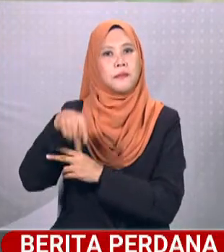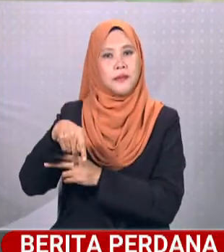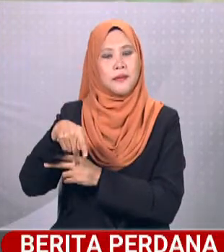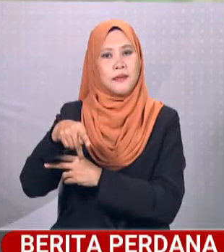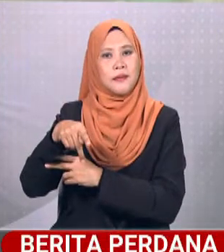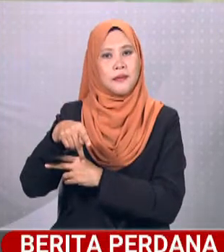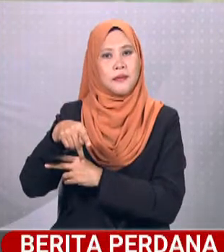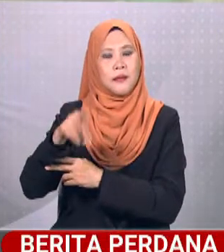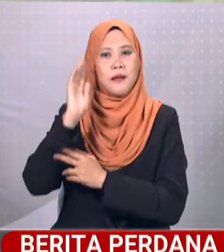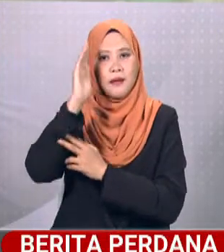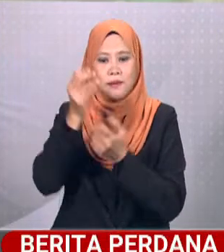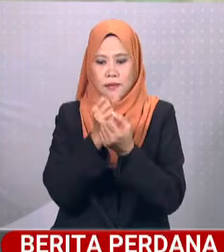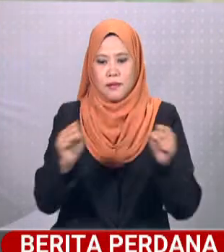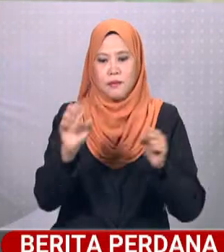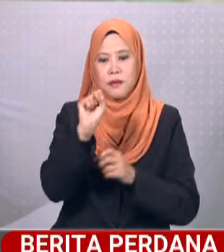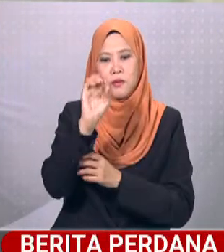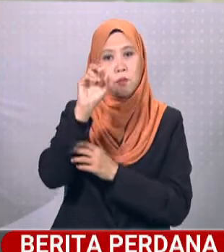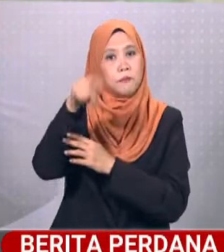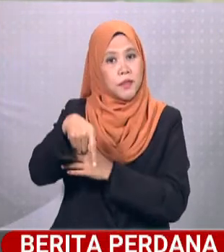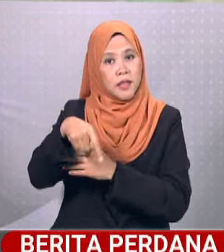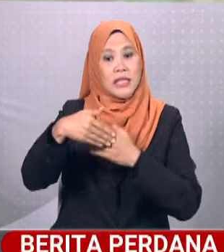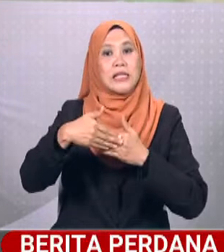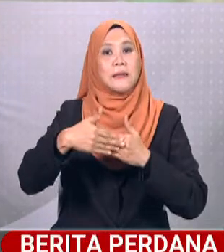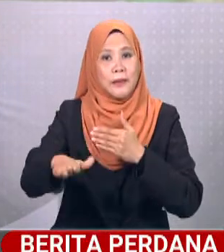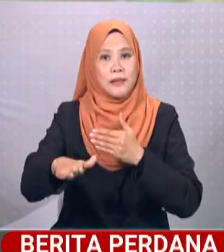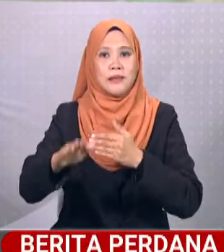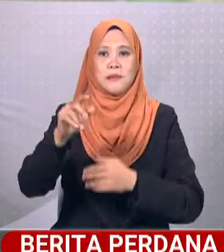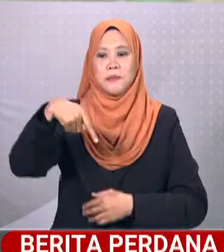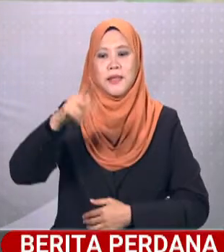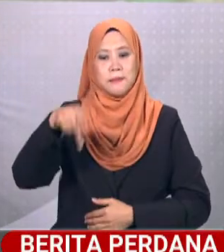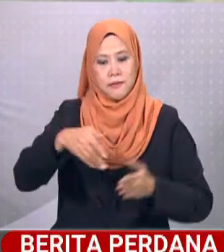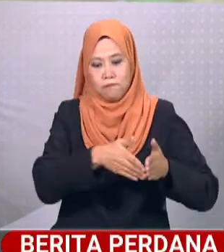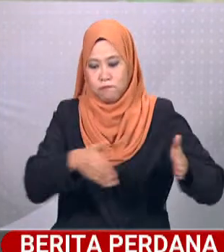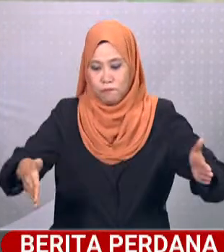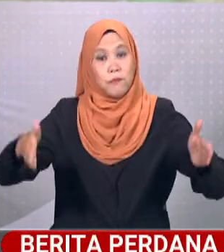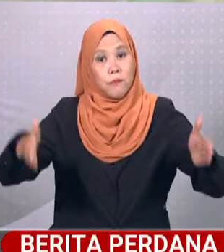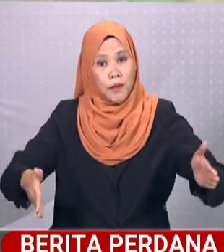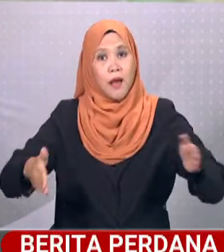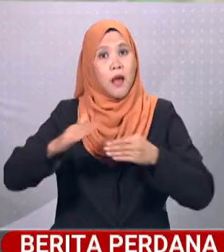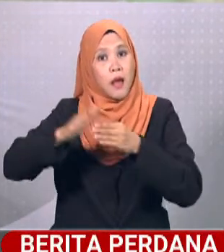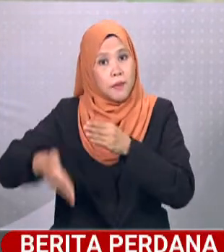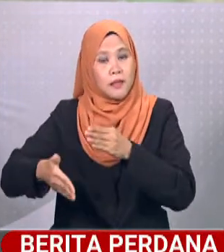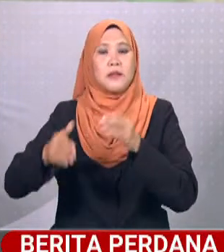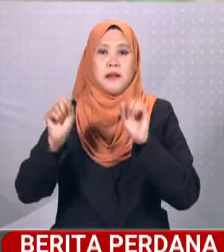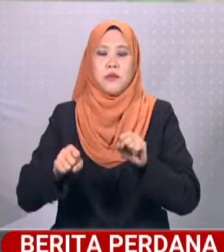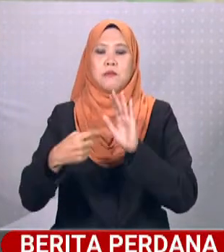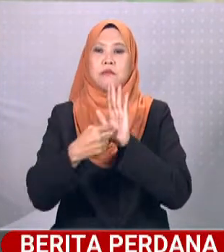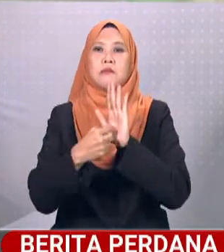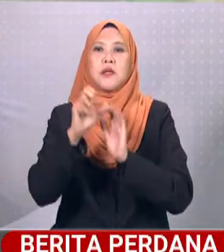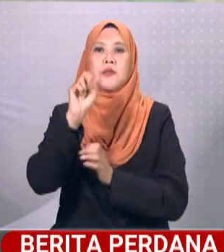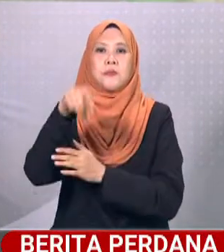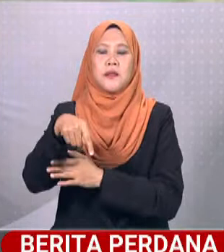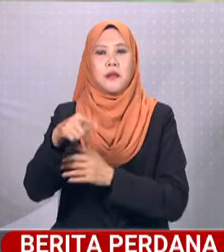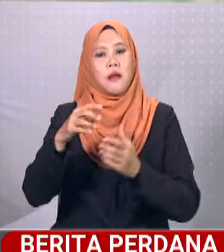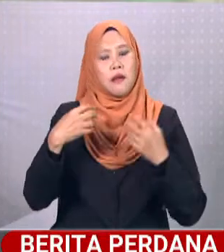menyediakan SOP post PKP ataupun selepas PKP. Maka soal yang berkaitan dengan pasar Ramadan